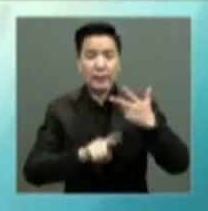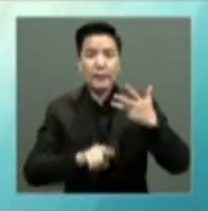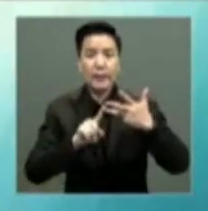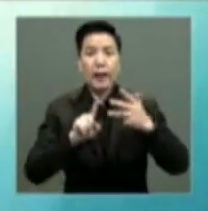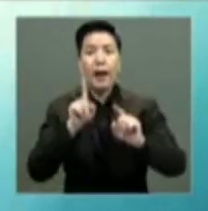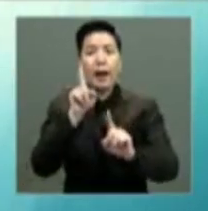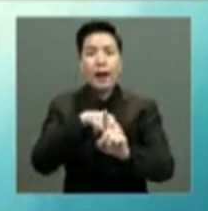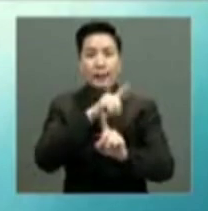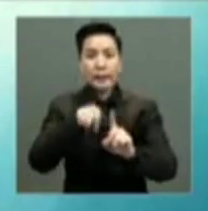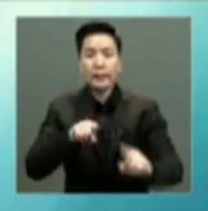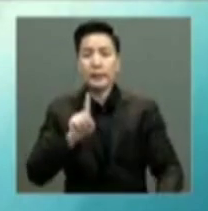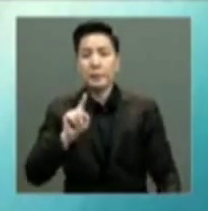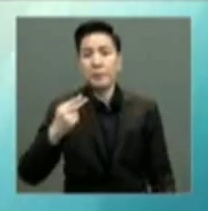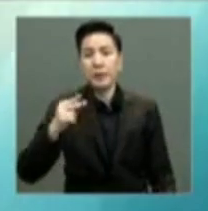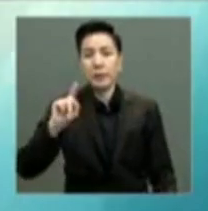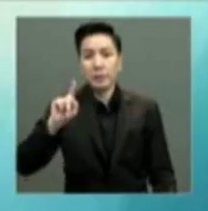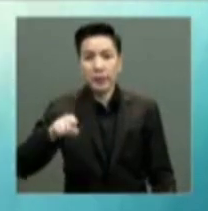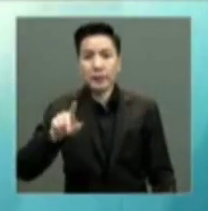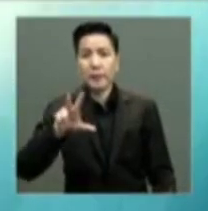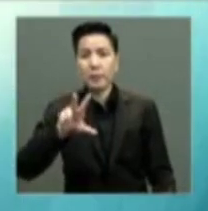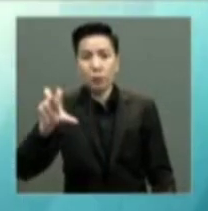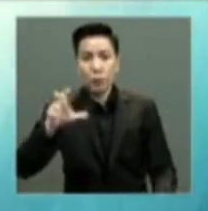อีกหนึ่งหมื่นสี่พันเก้าร้อยกว่าคนแล้วก็เอ่ออังกฤษอีก11300